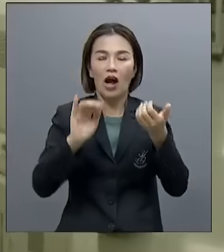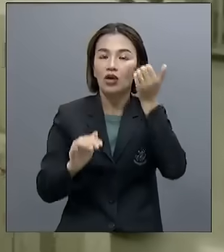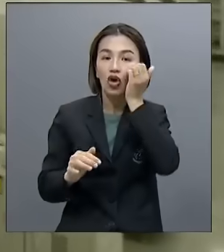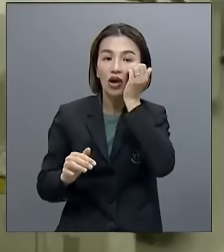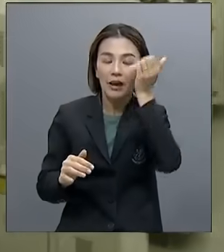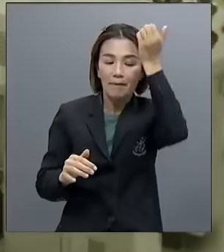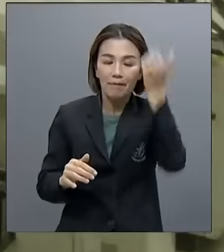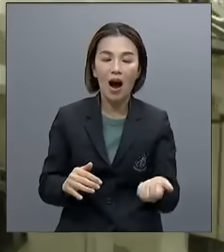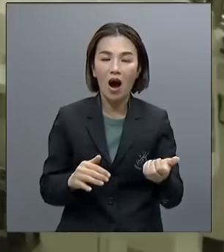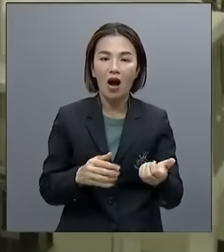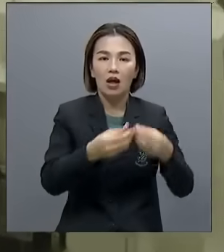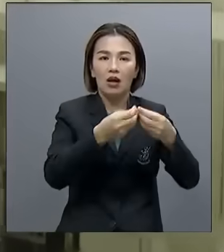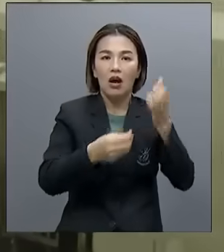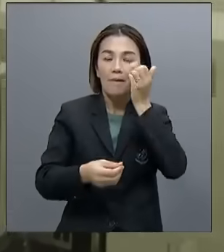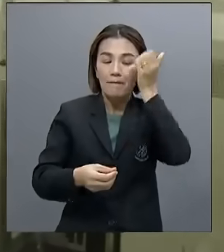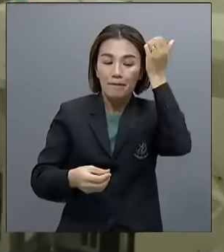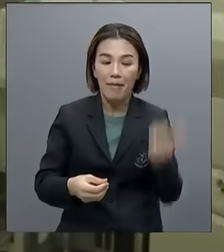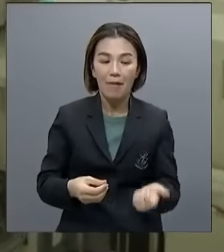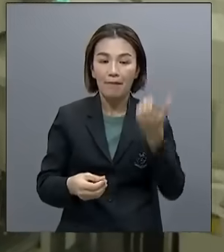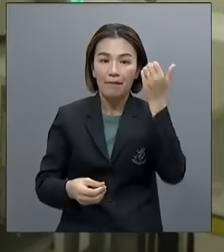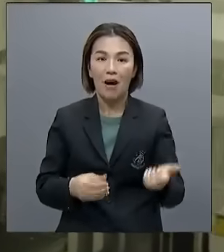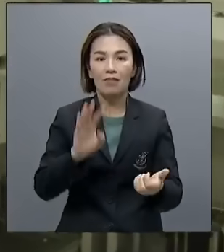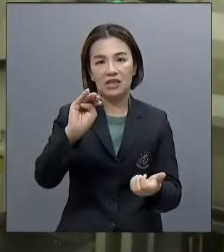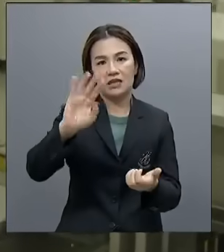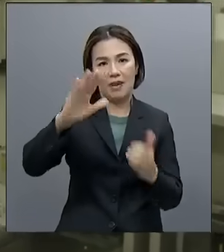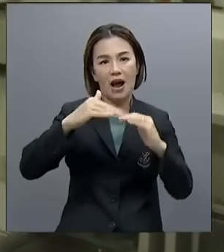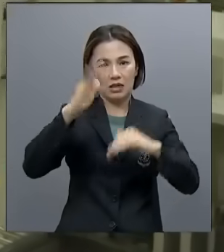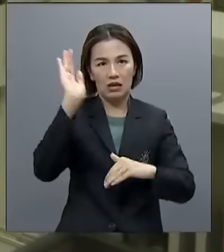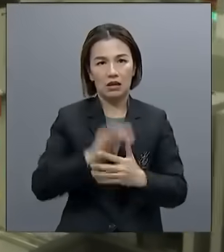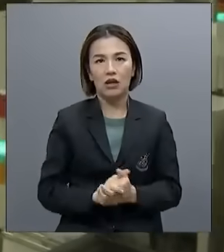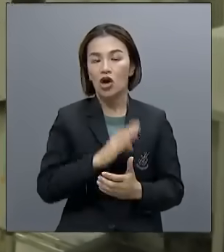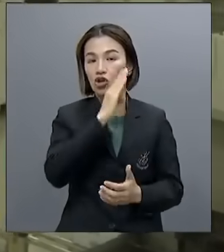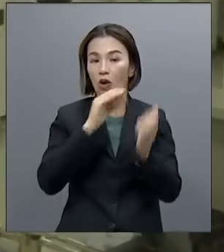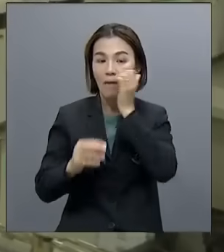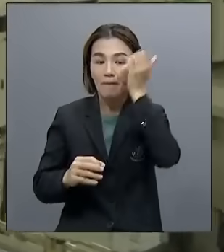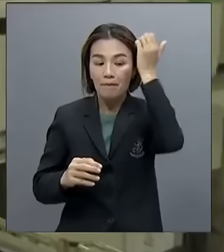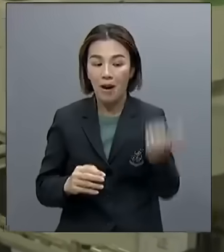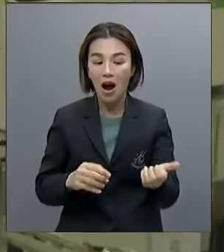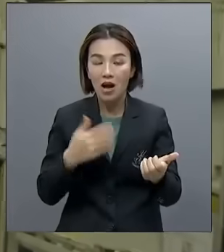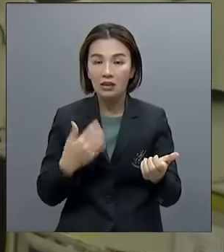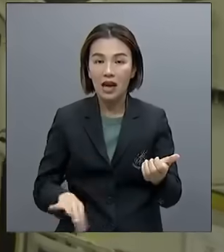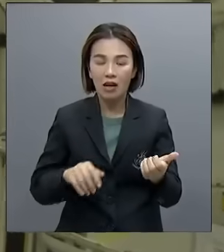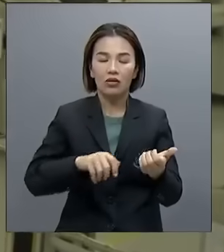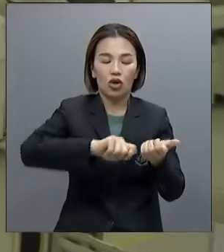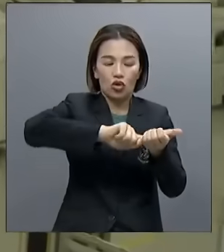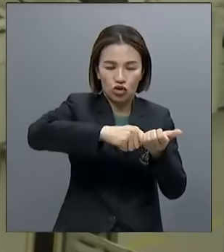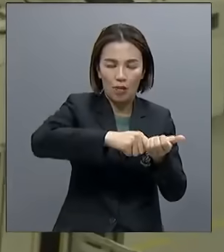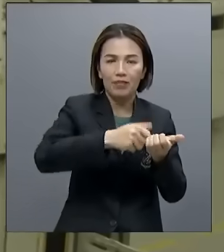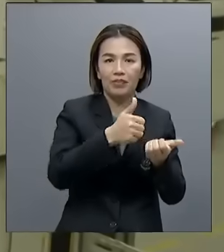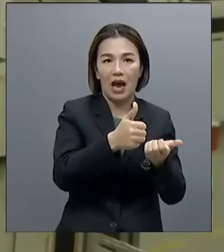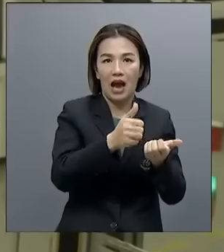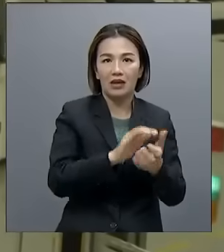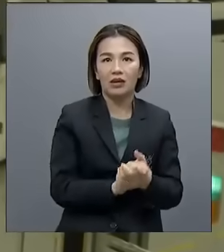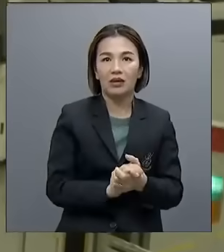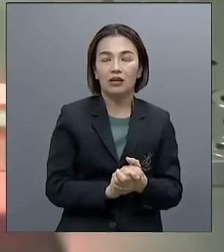คะตกหล่นได้อย่างน้อย45ครั้งถ้าโทรศัพท์เสียหายแล้วก็ต้องซ่อมชิ้นส่วนสำคัญผู้ผลิต